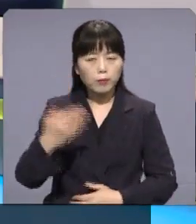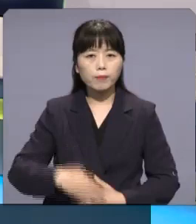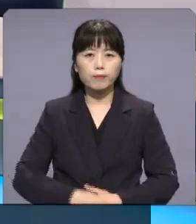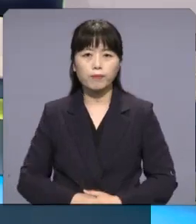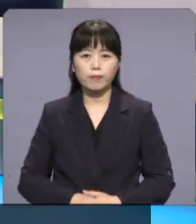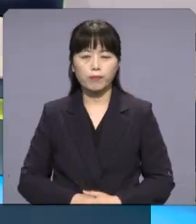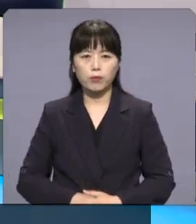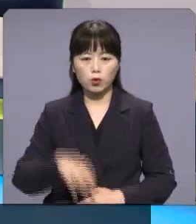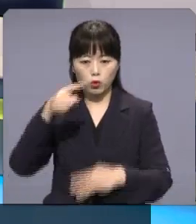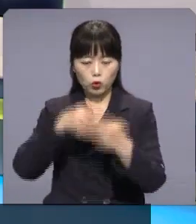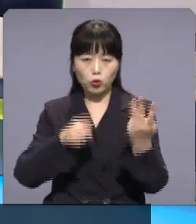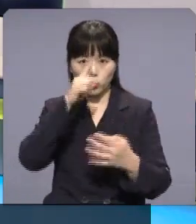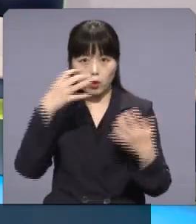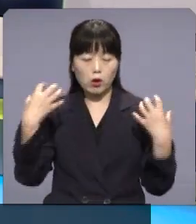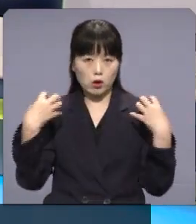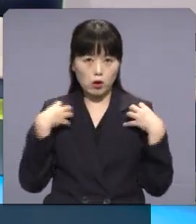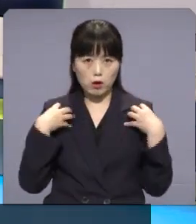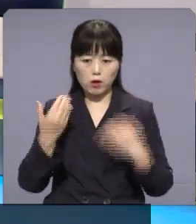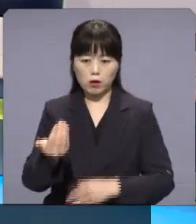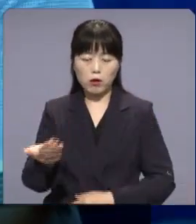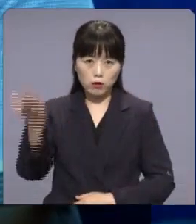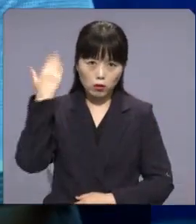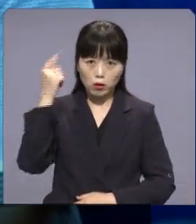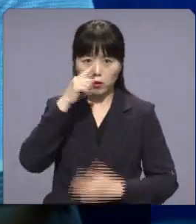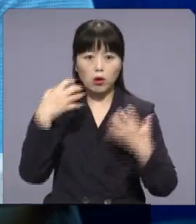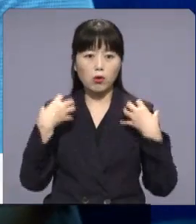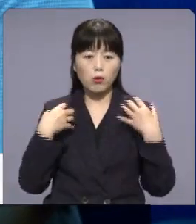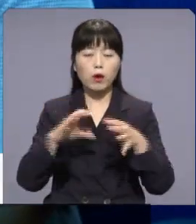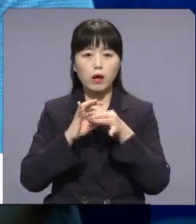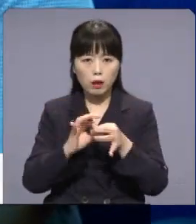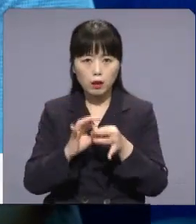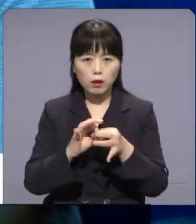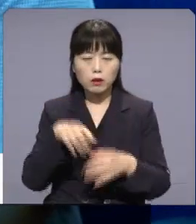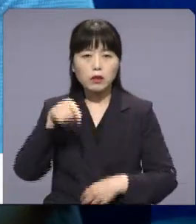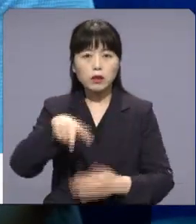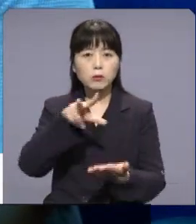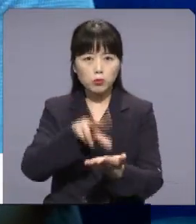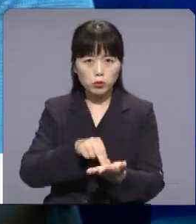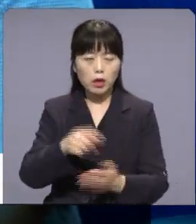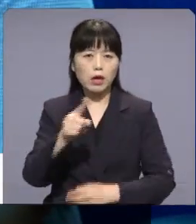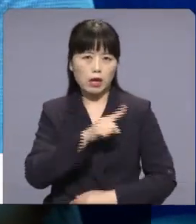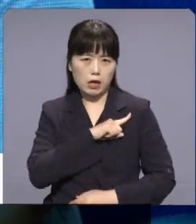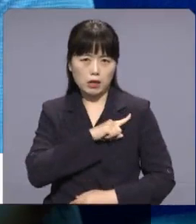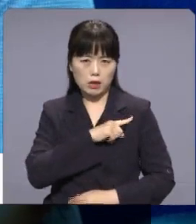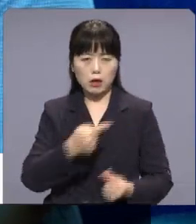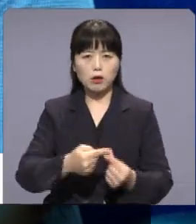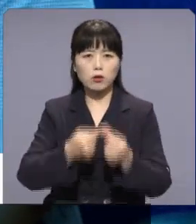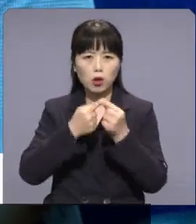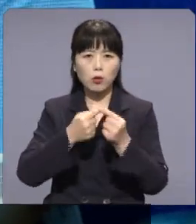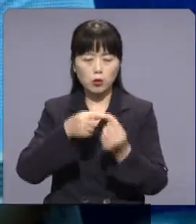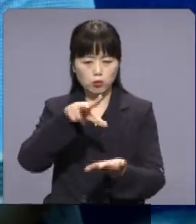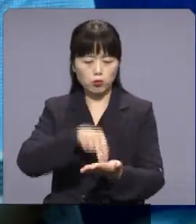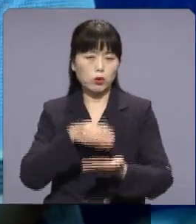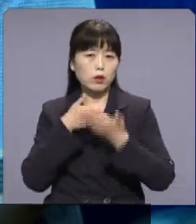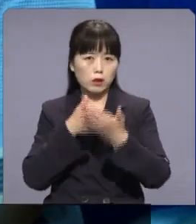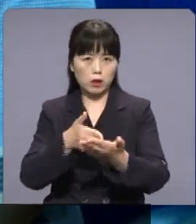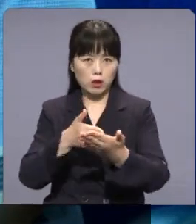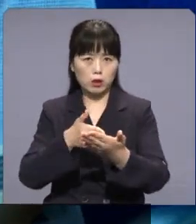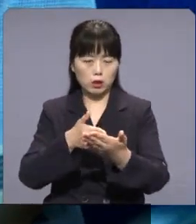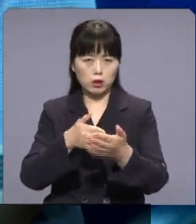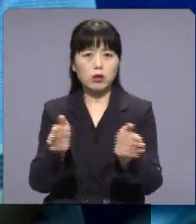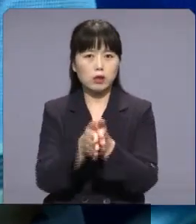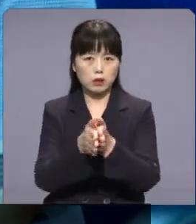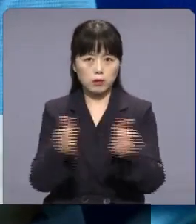보고 있어요. 윤석열 정권이 전 정권과 관련해서 이 문제를 가장 처음으로 본격적으로 문제제기 시작을